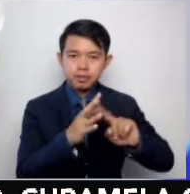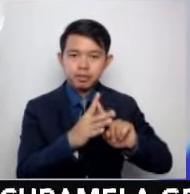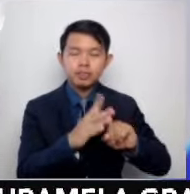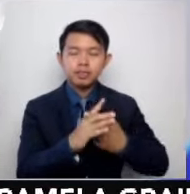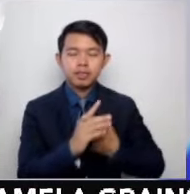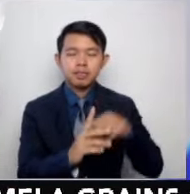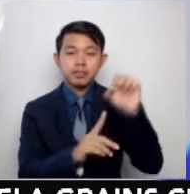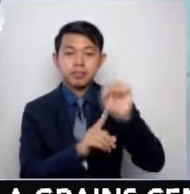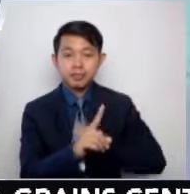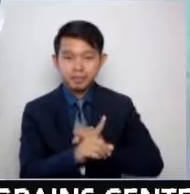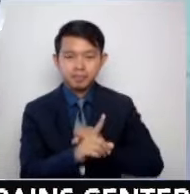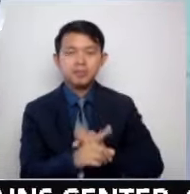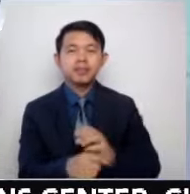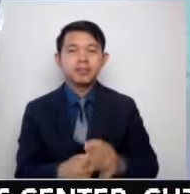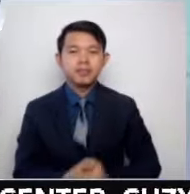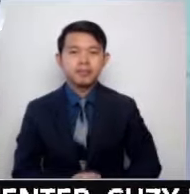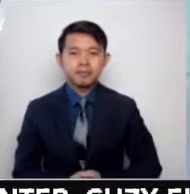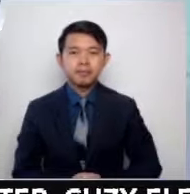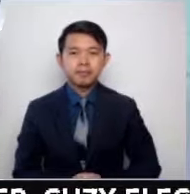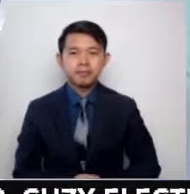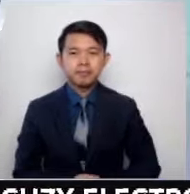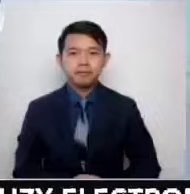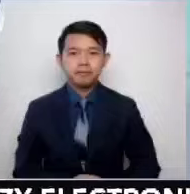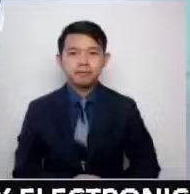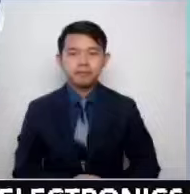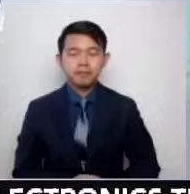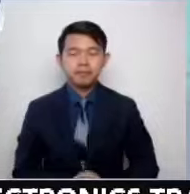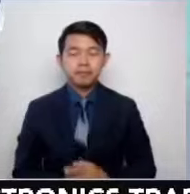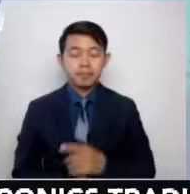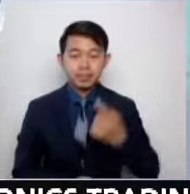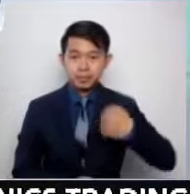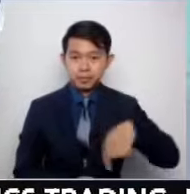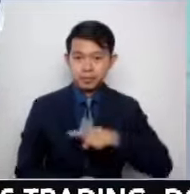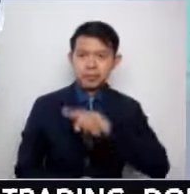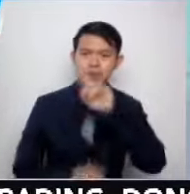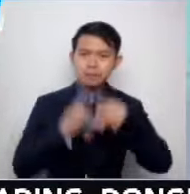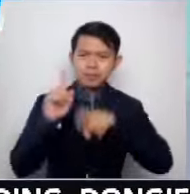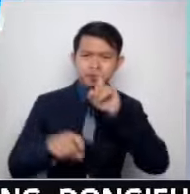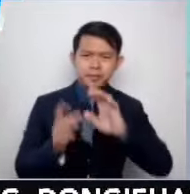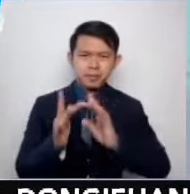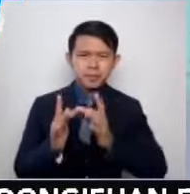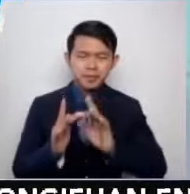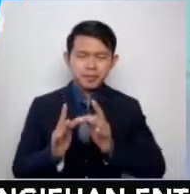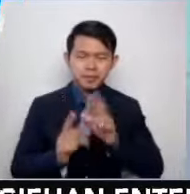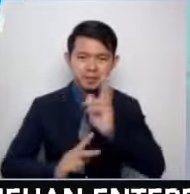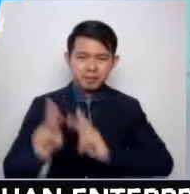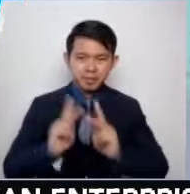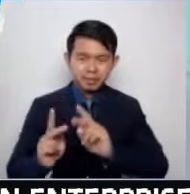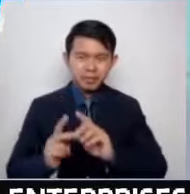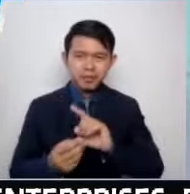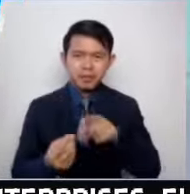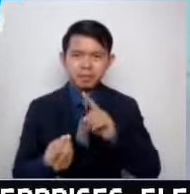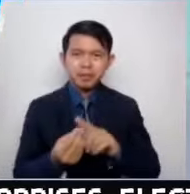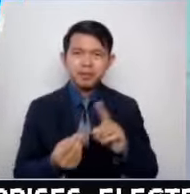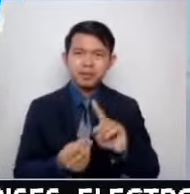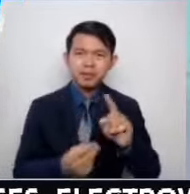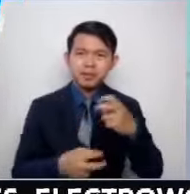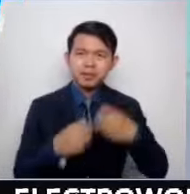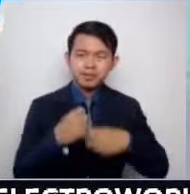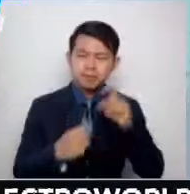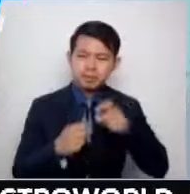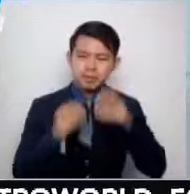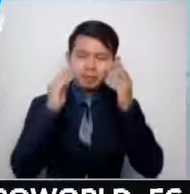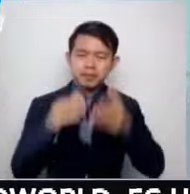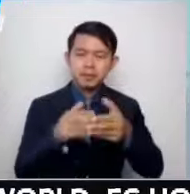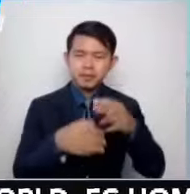StratBase. Inunodin po namin ang netizens kaugnay niyan at ang sabi kaya nila, eto, para kay